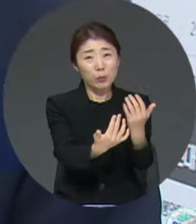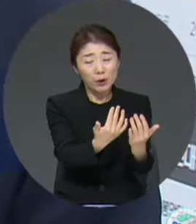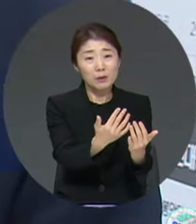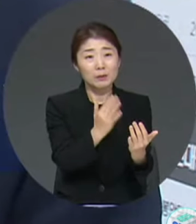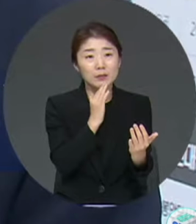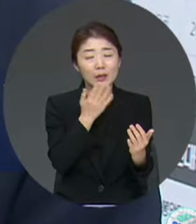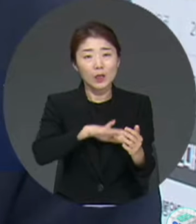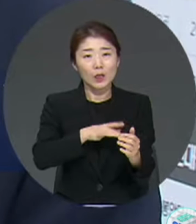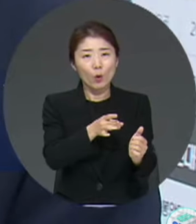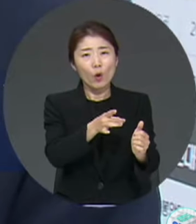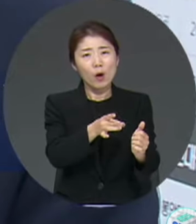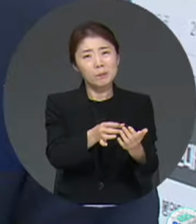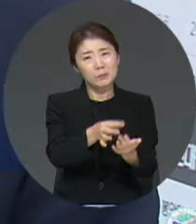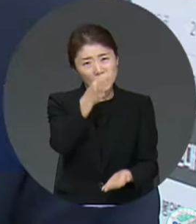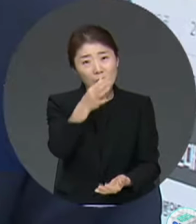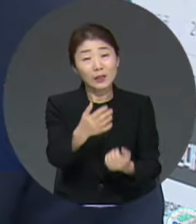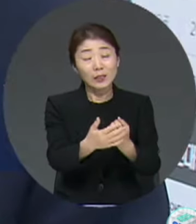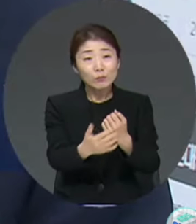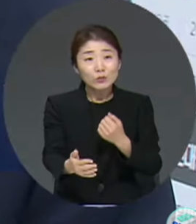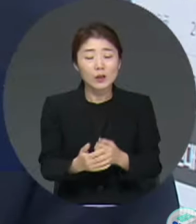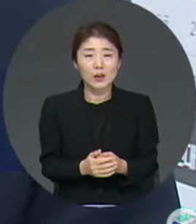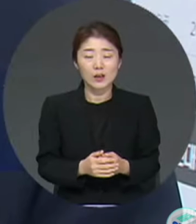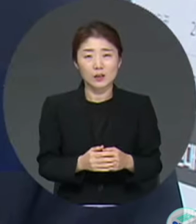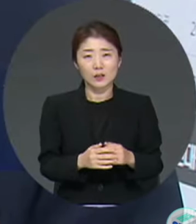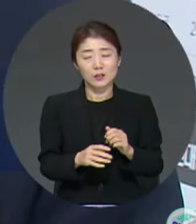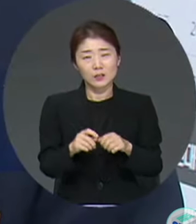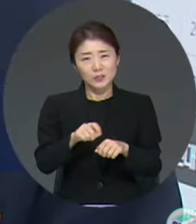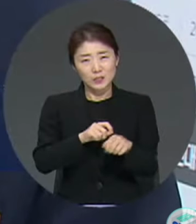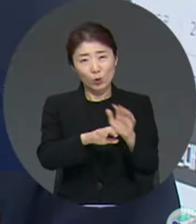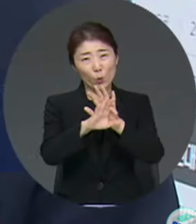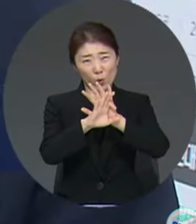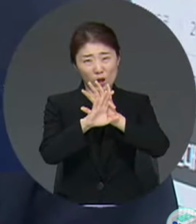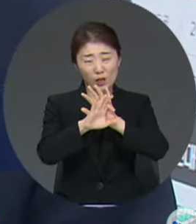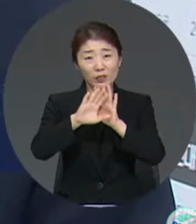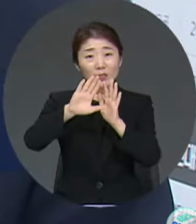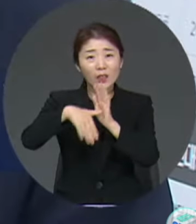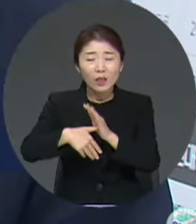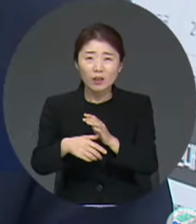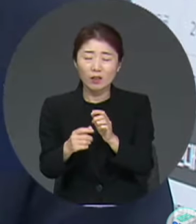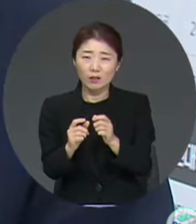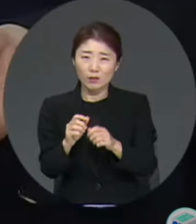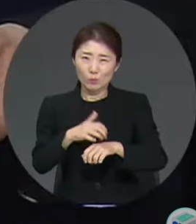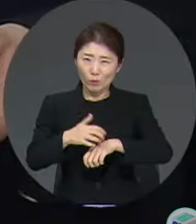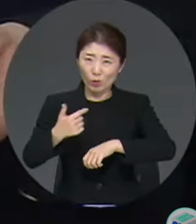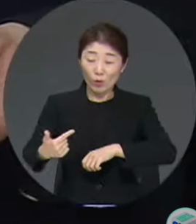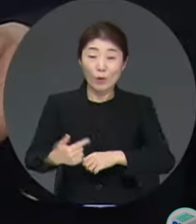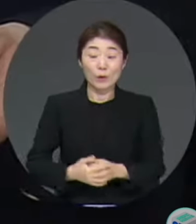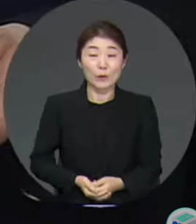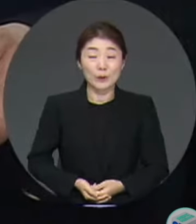가격이 너무 비싸다 보니까 특히 코로나 시절 때 너무 불편함을 많이 겪어서